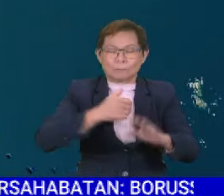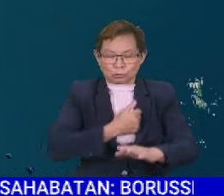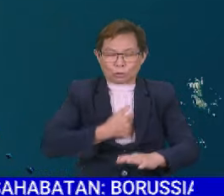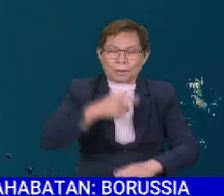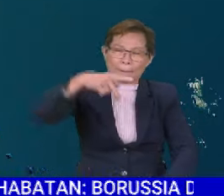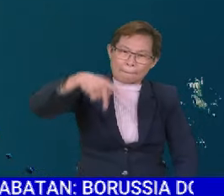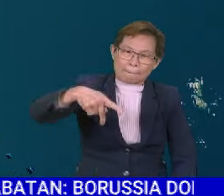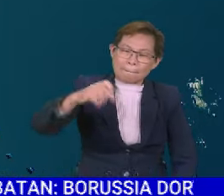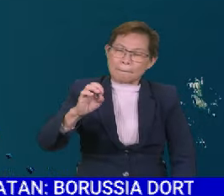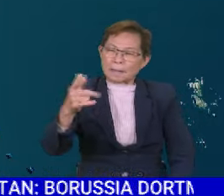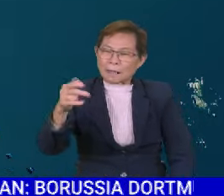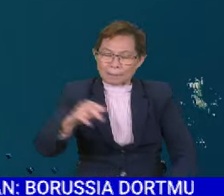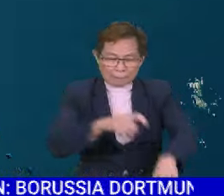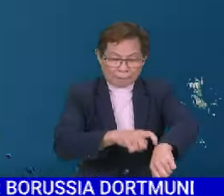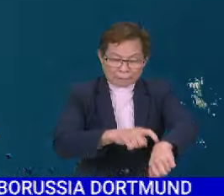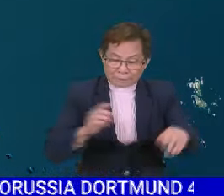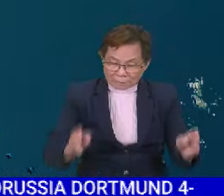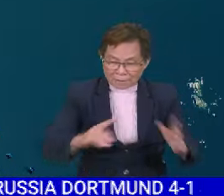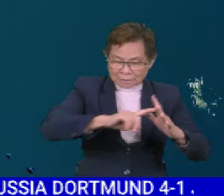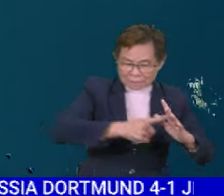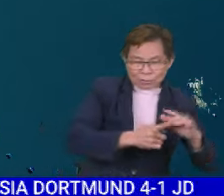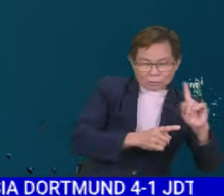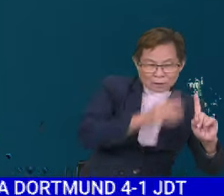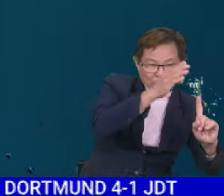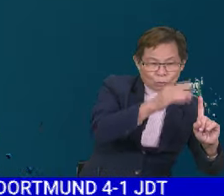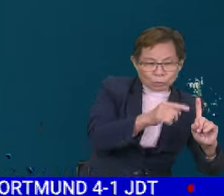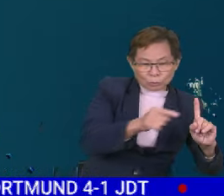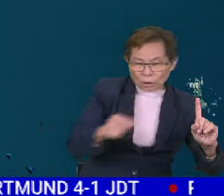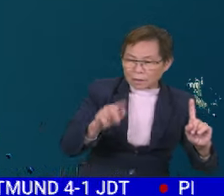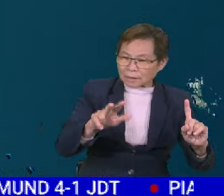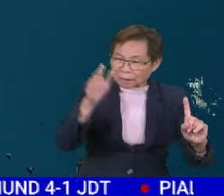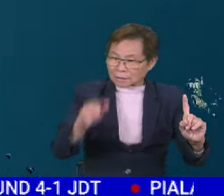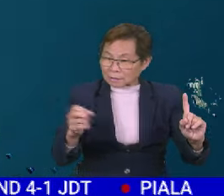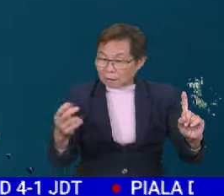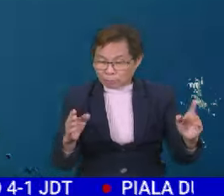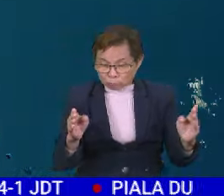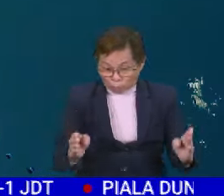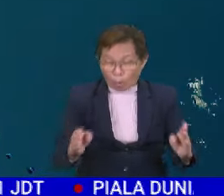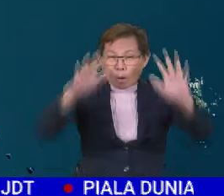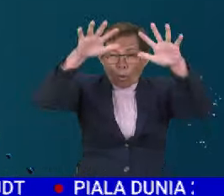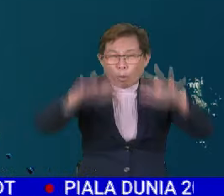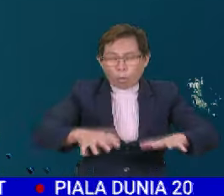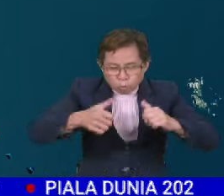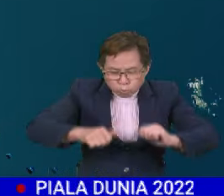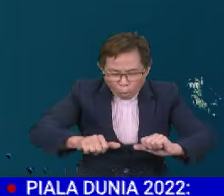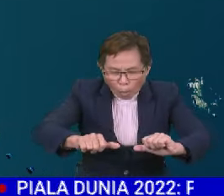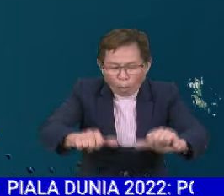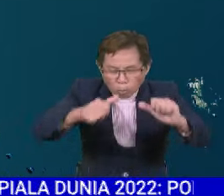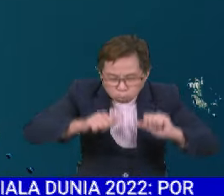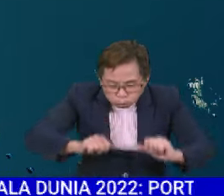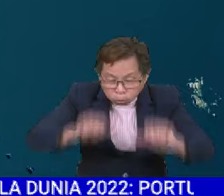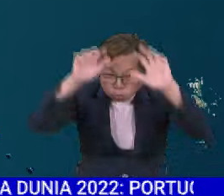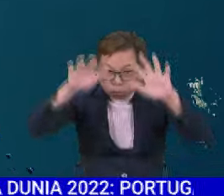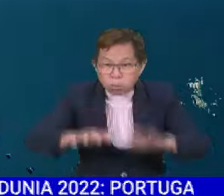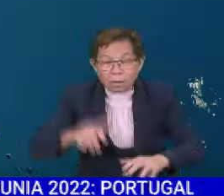negeri Pahang, yang mana dalam tempoh ini bermula pada 1 sehingga ke 3 Disember nanti hujan berterusan boleh berlaku. Dan